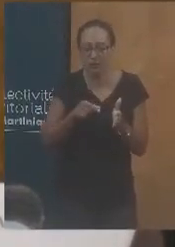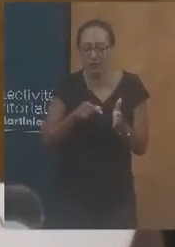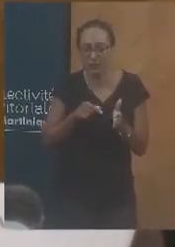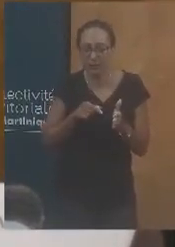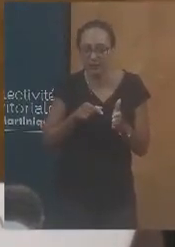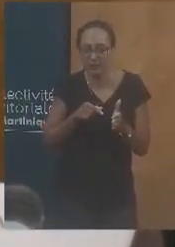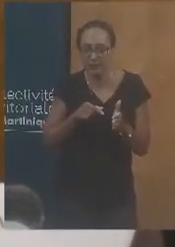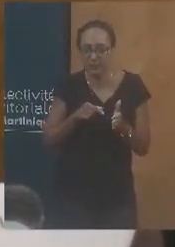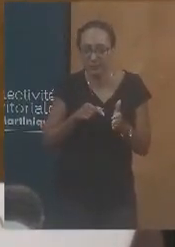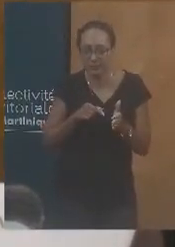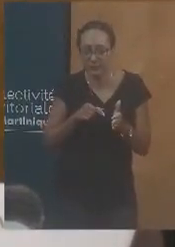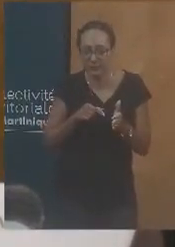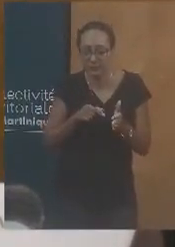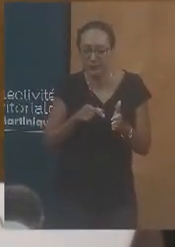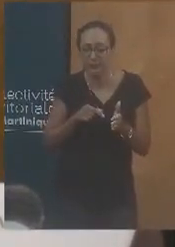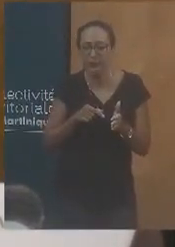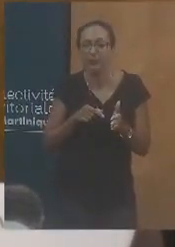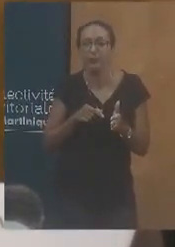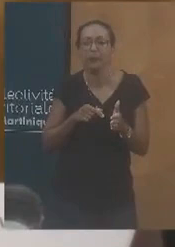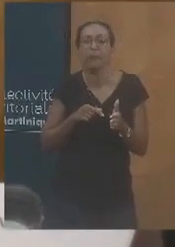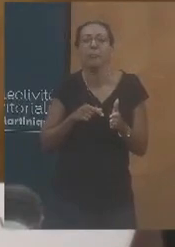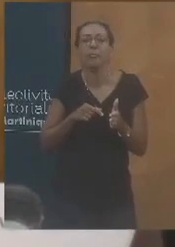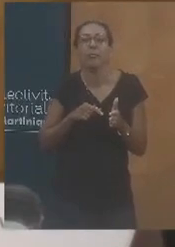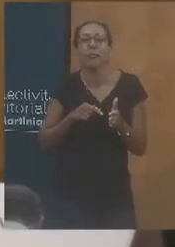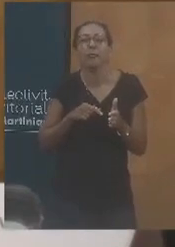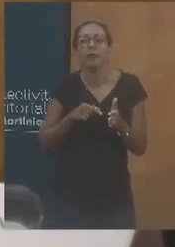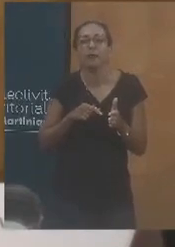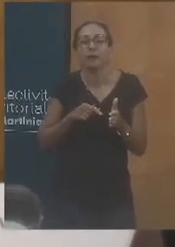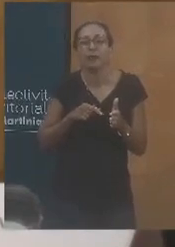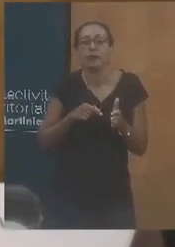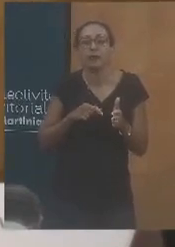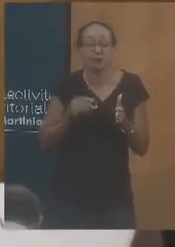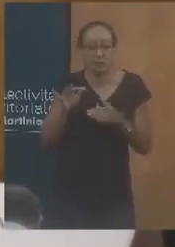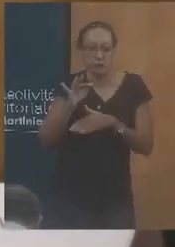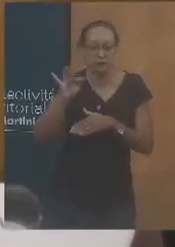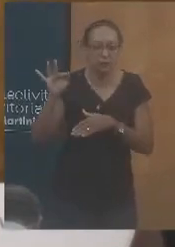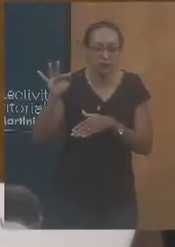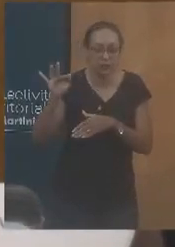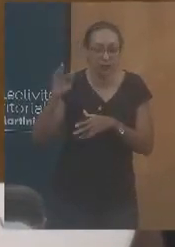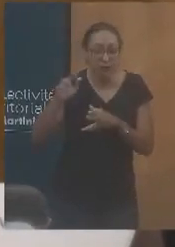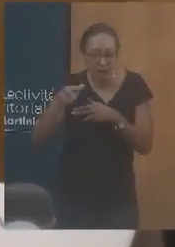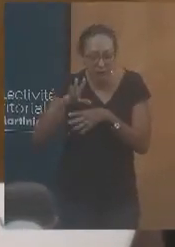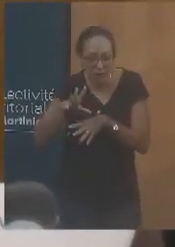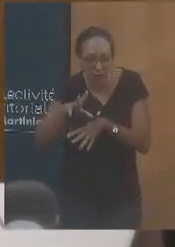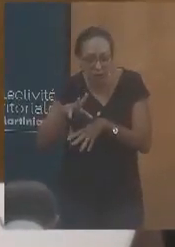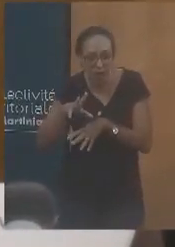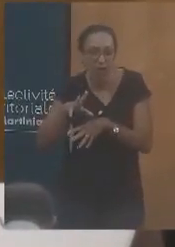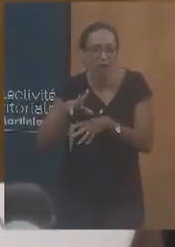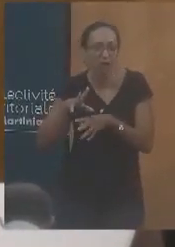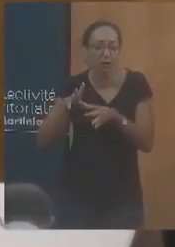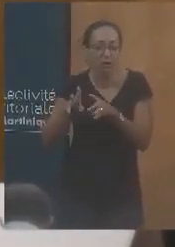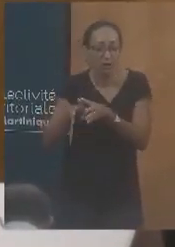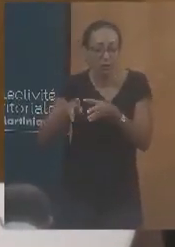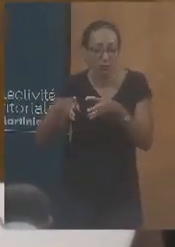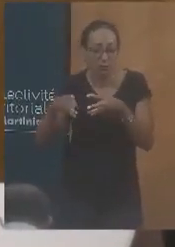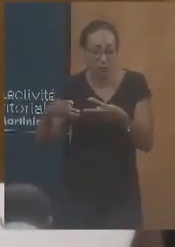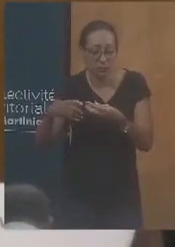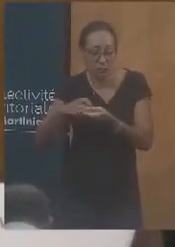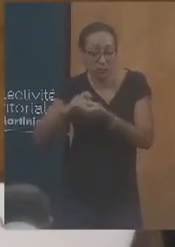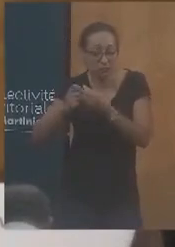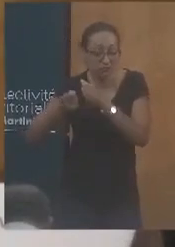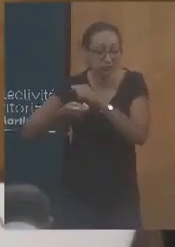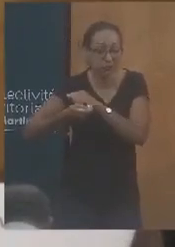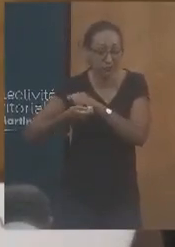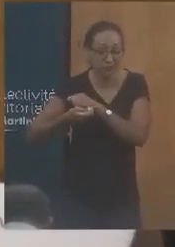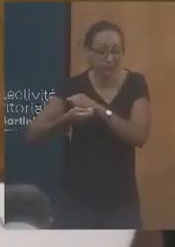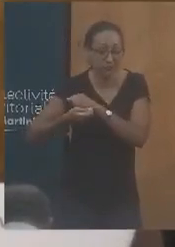actuel, d'obtenir de l'État français une révision de l'article 2, parce que c'est de